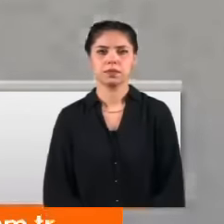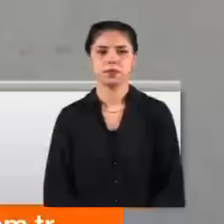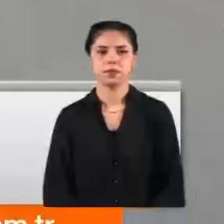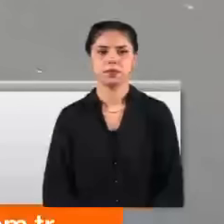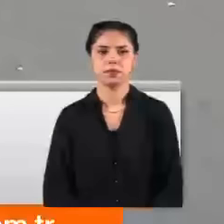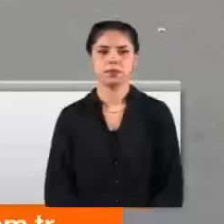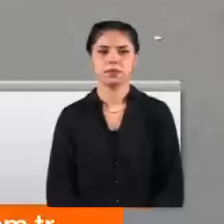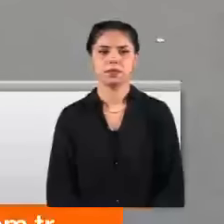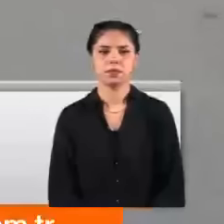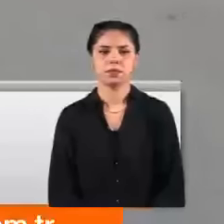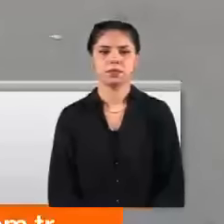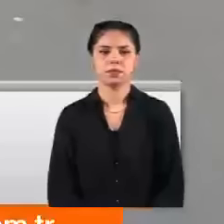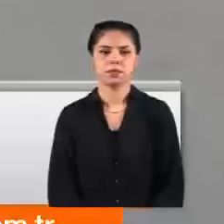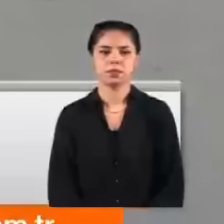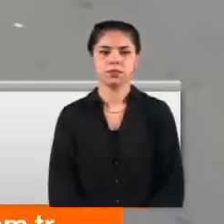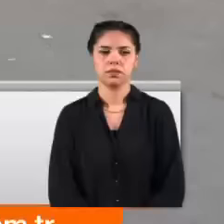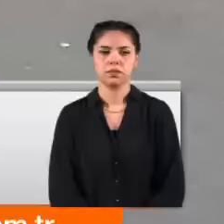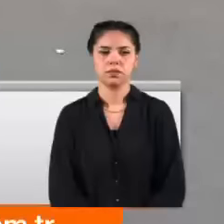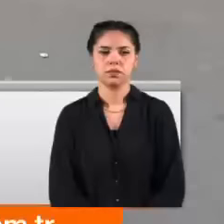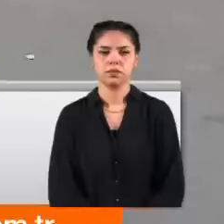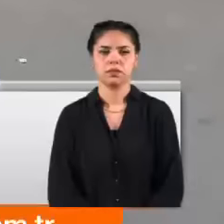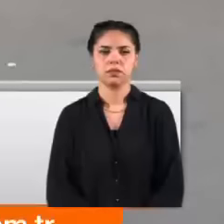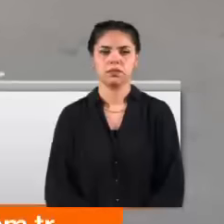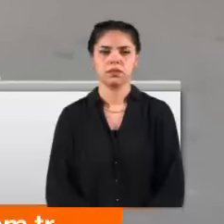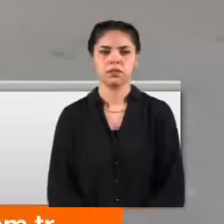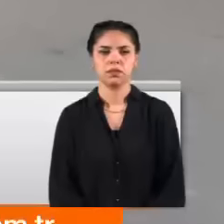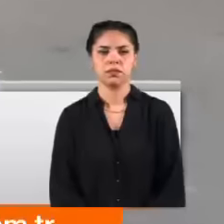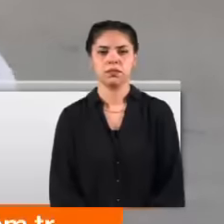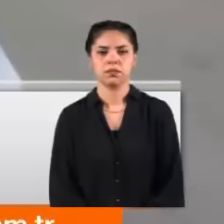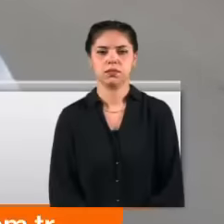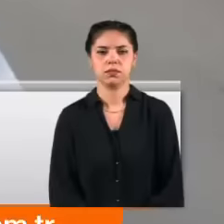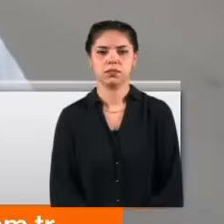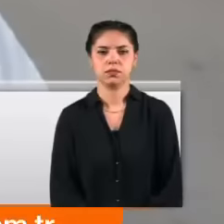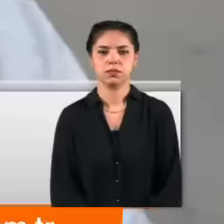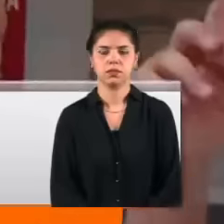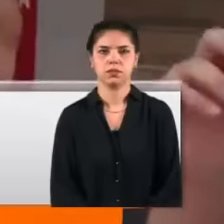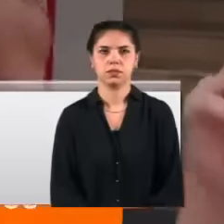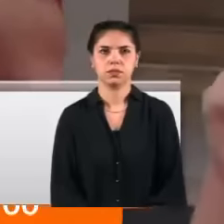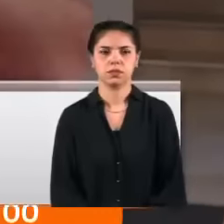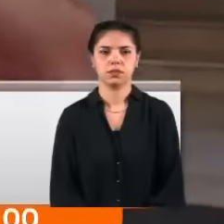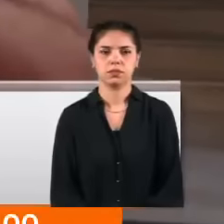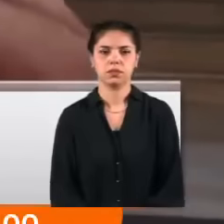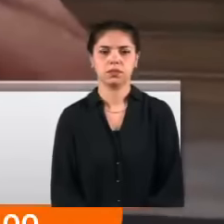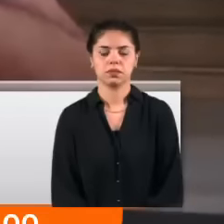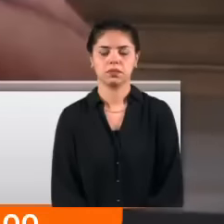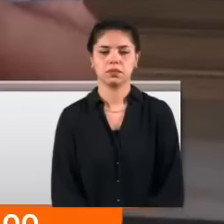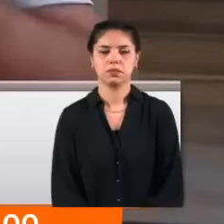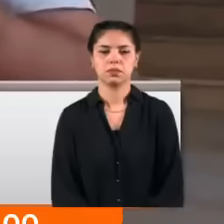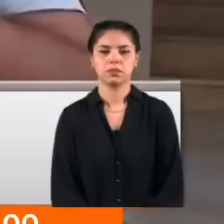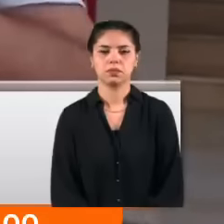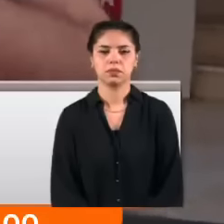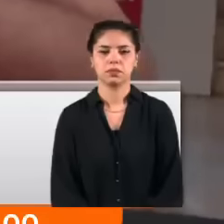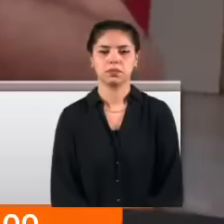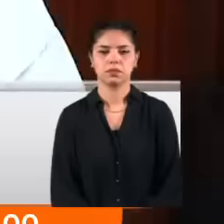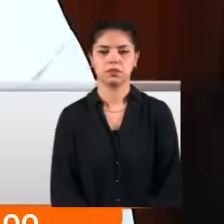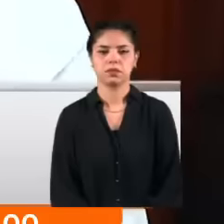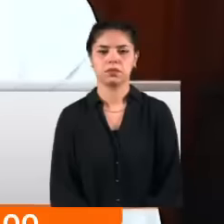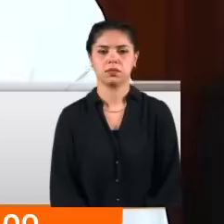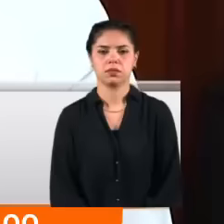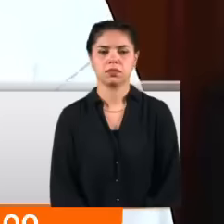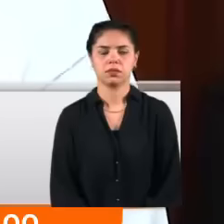Çevrenizde hiç 65 yaş aylığı alan ya da engelli maaşı alan var mı? Evet var. Amcam alıyor. 65 maaşı alan babaannem